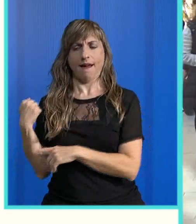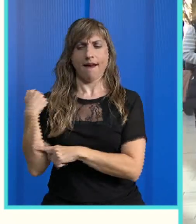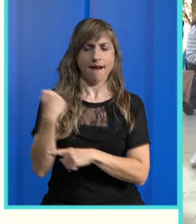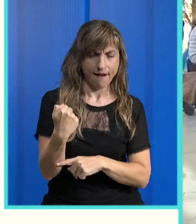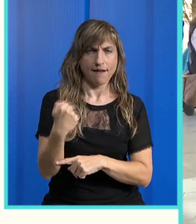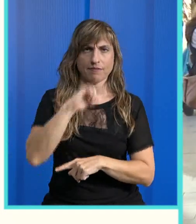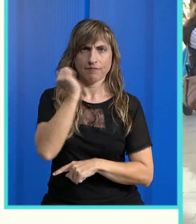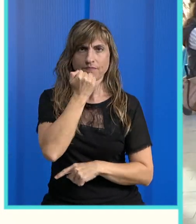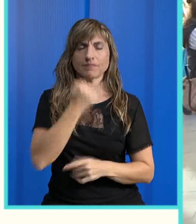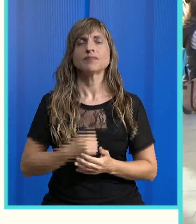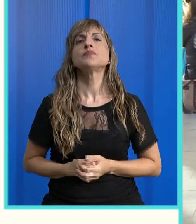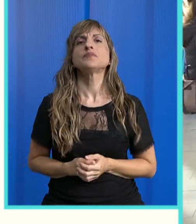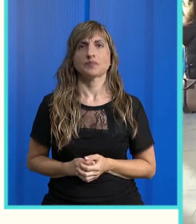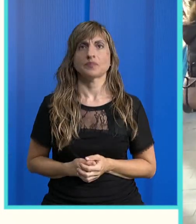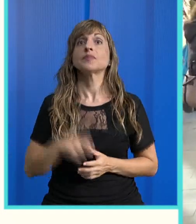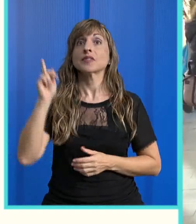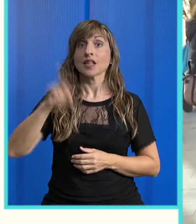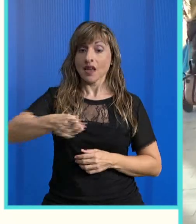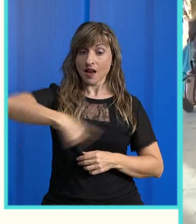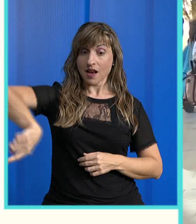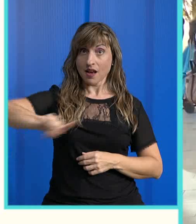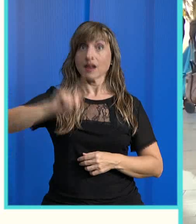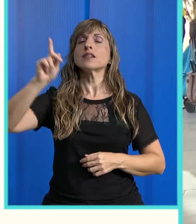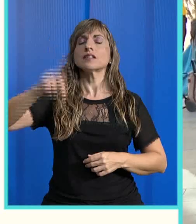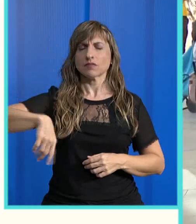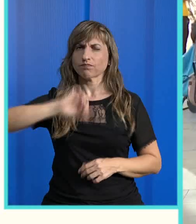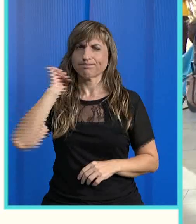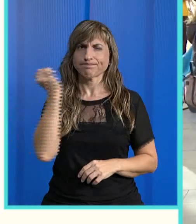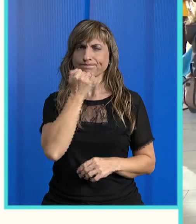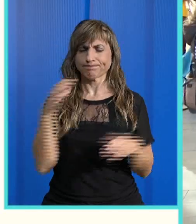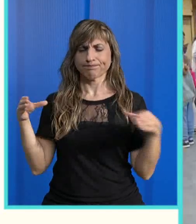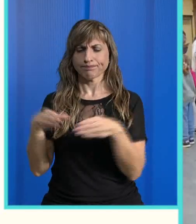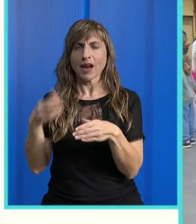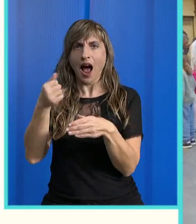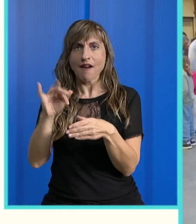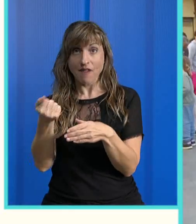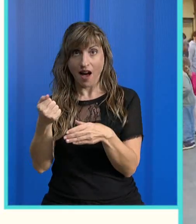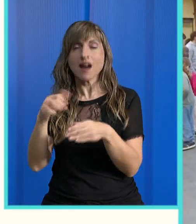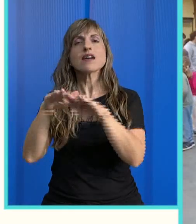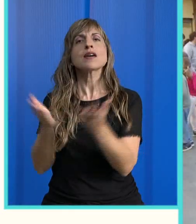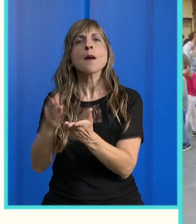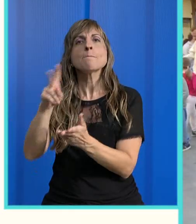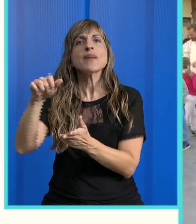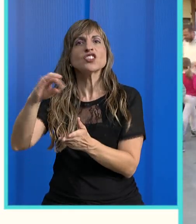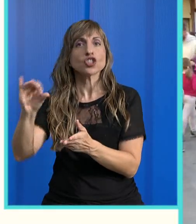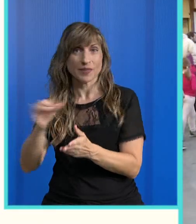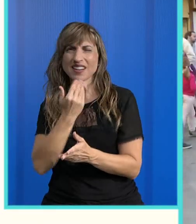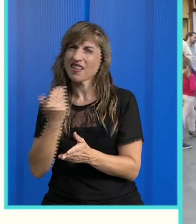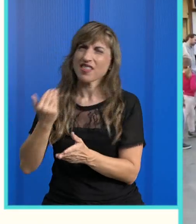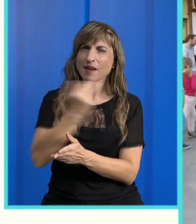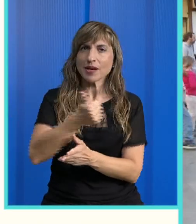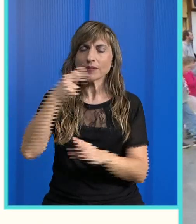reivindicació. Paral·lelament, la plaça també acollirà les reivindicacions de l'AFA de l'escola Ventós Mir, que reclamen més